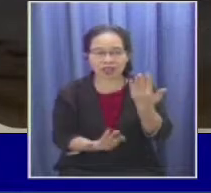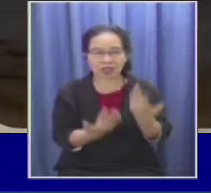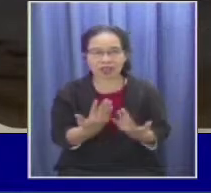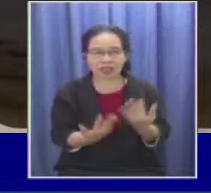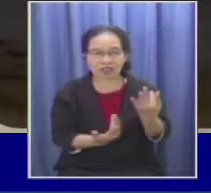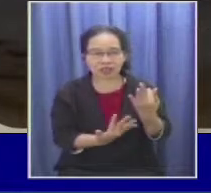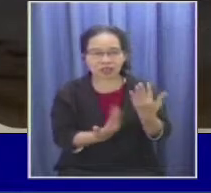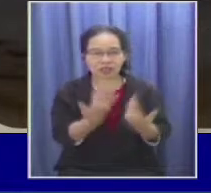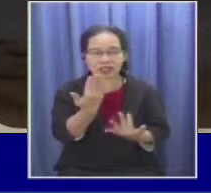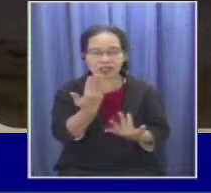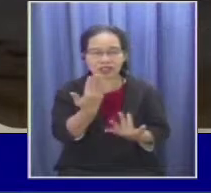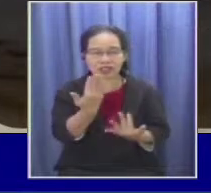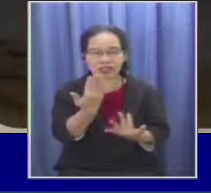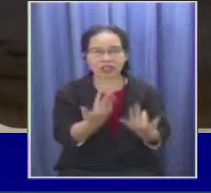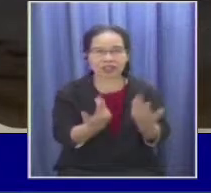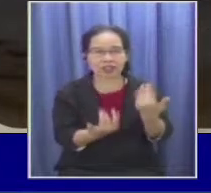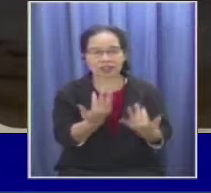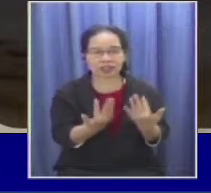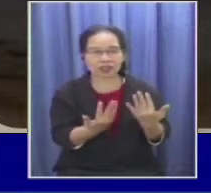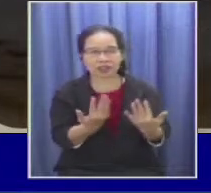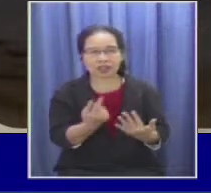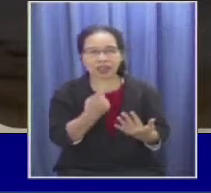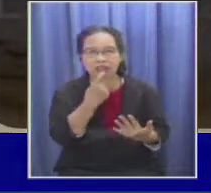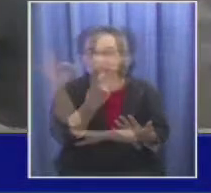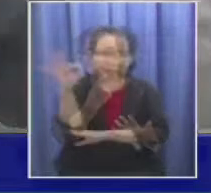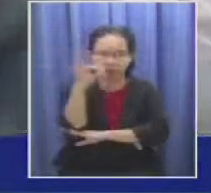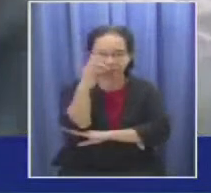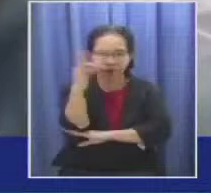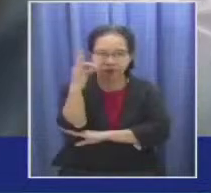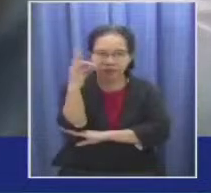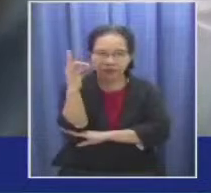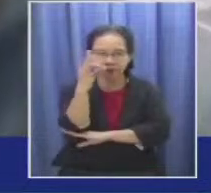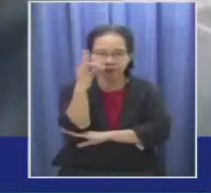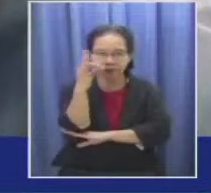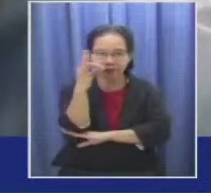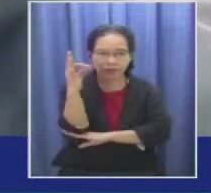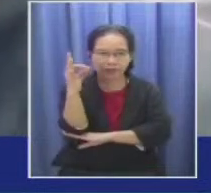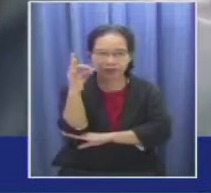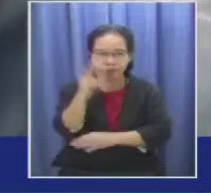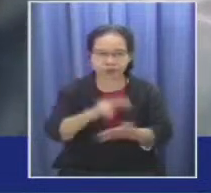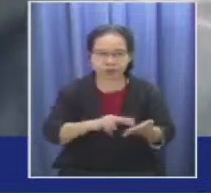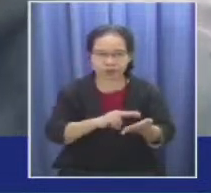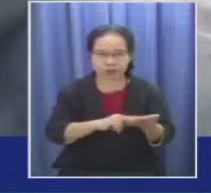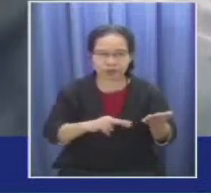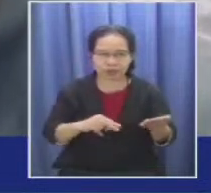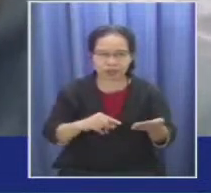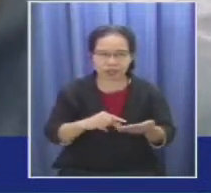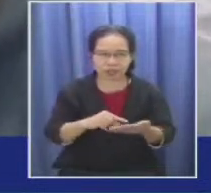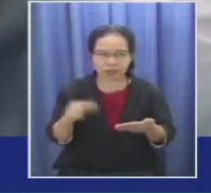no te sɛ wogya nti ogya ketewa etumi adekɛse yɛ wotumi kɛse